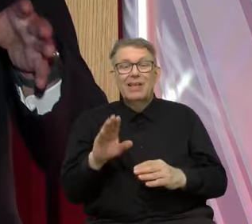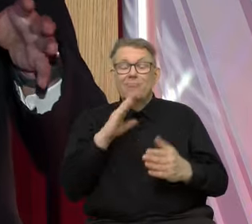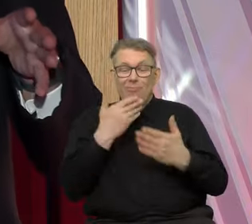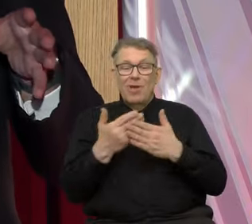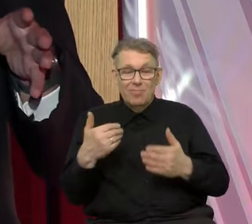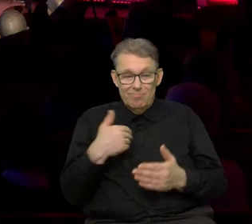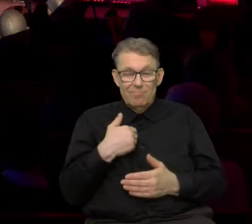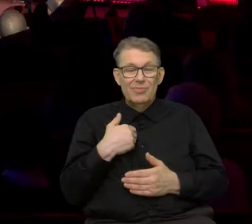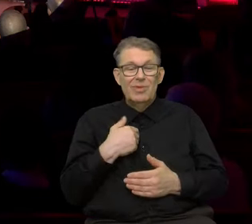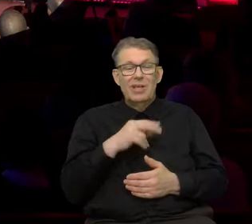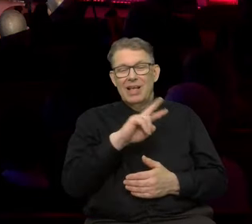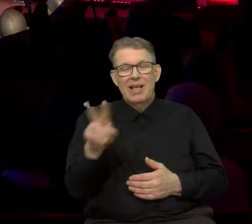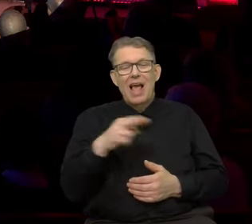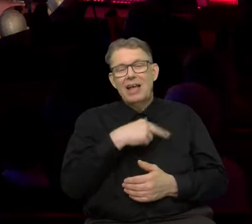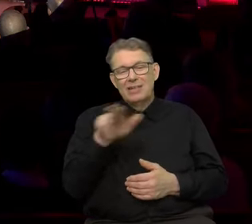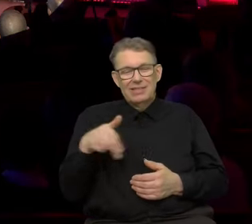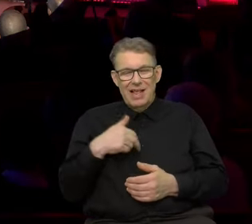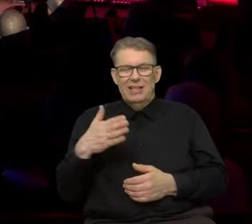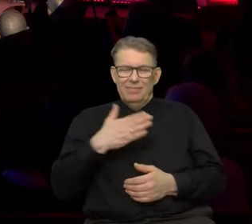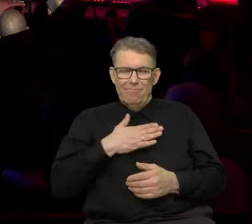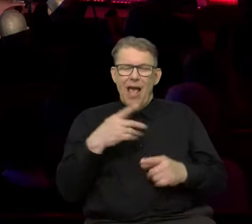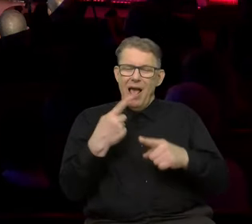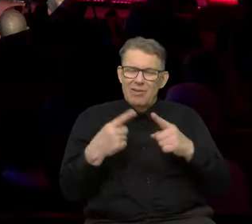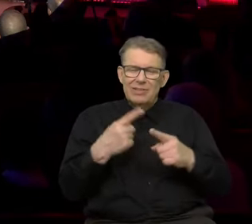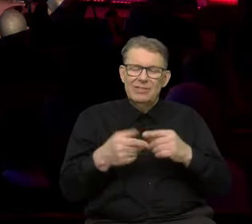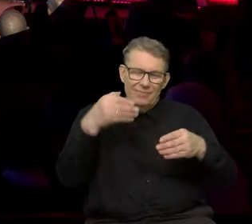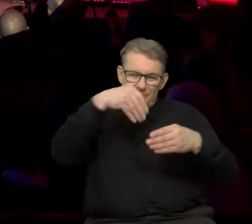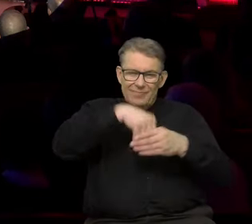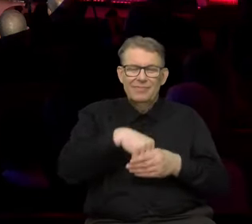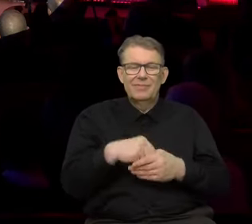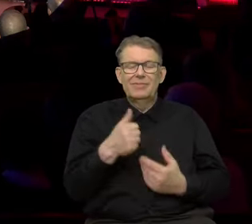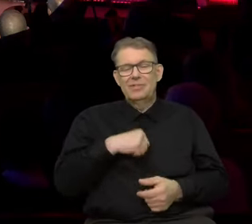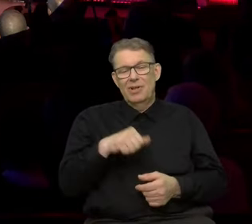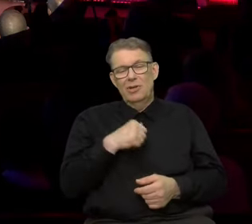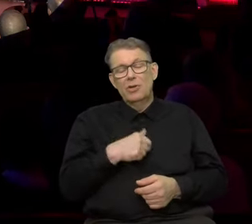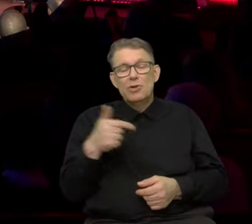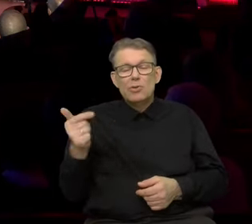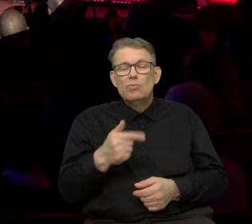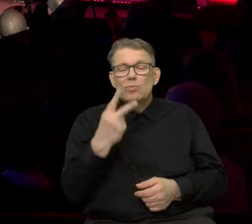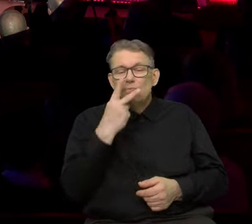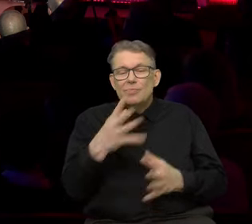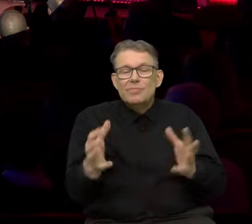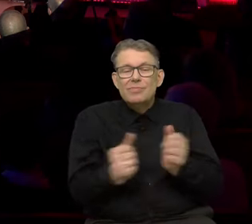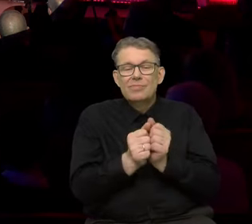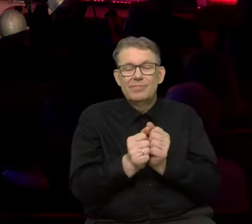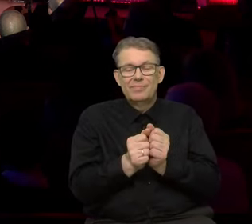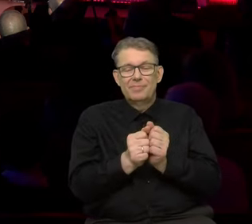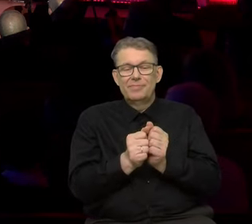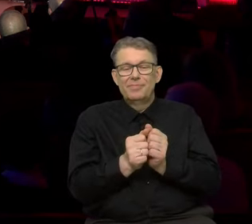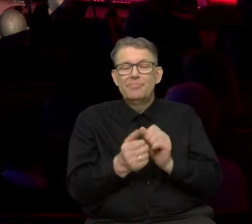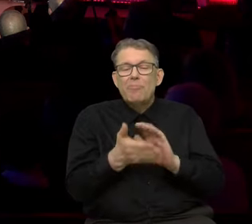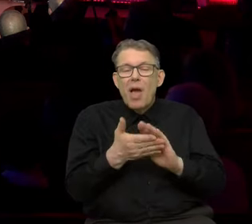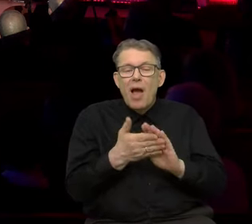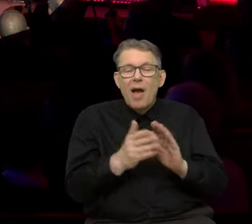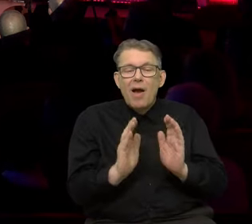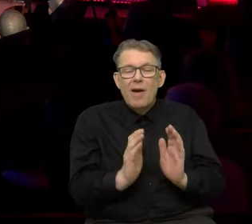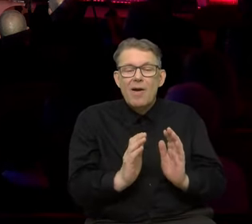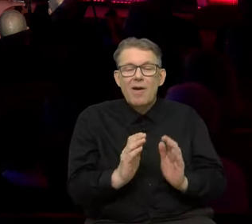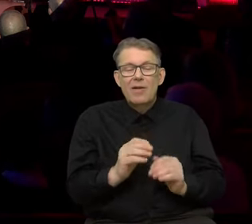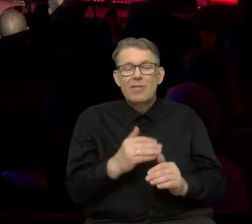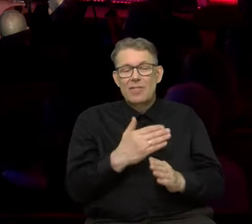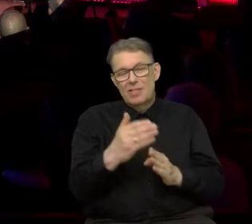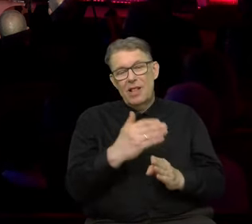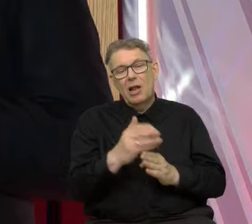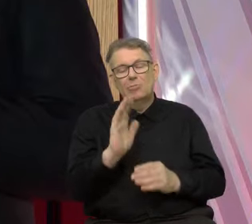to ziarenko, które trzeba dostrzec, pielęgnować w nadziei, że wyda owoc